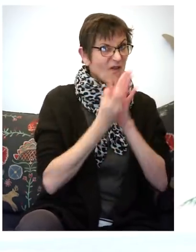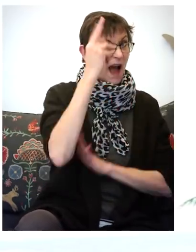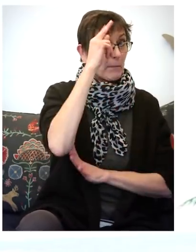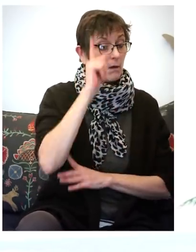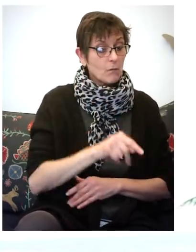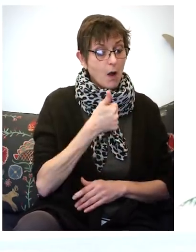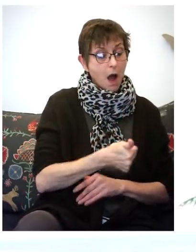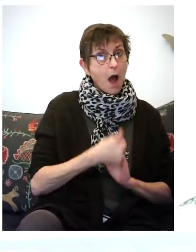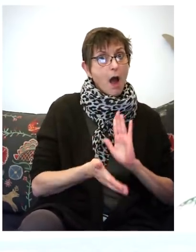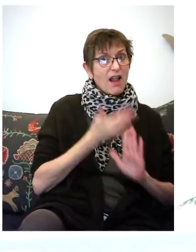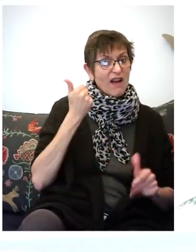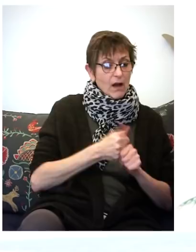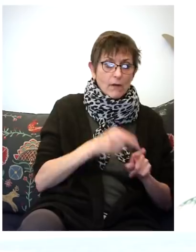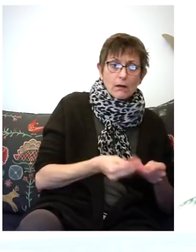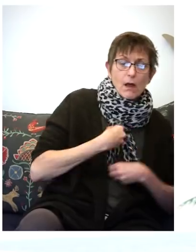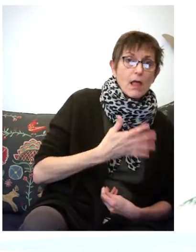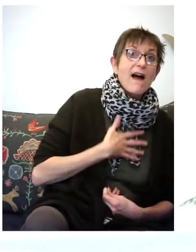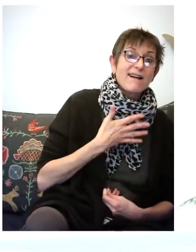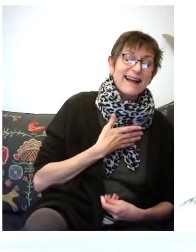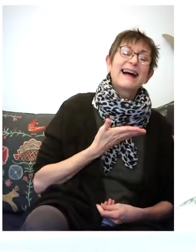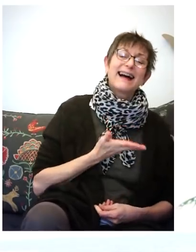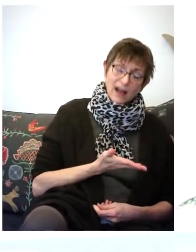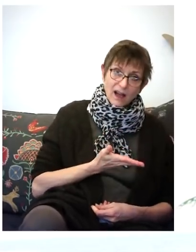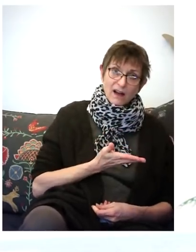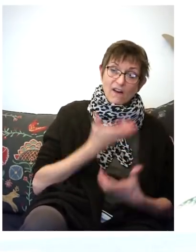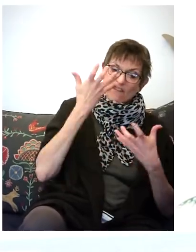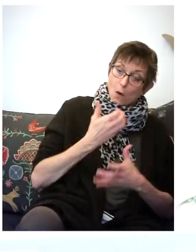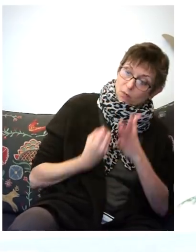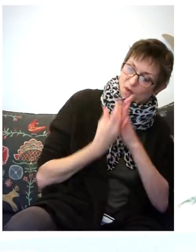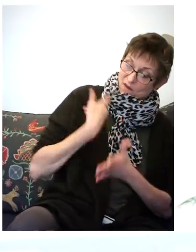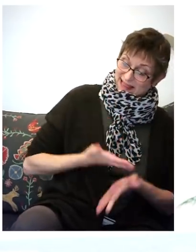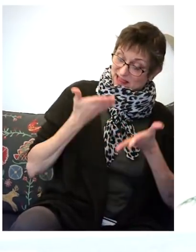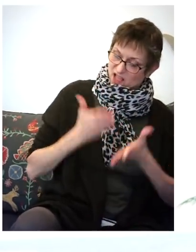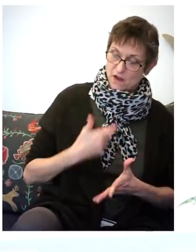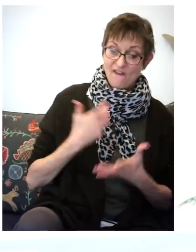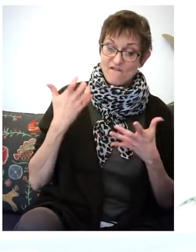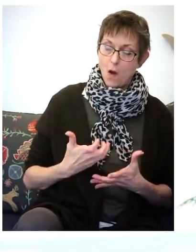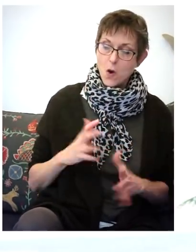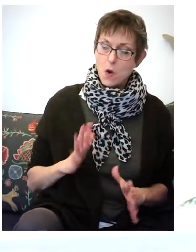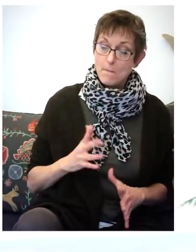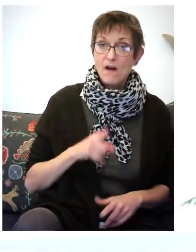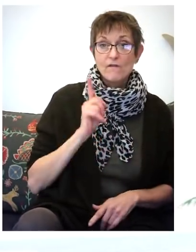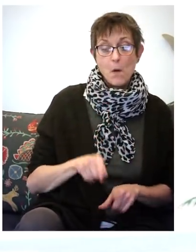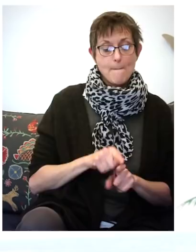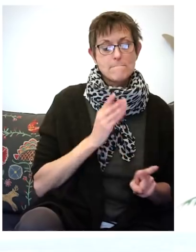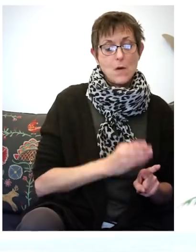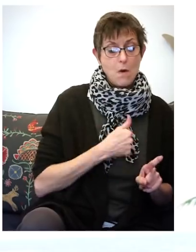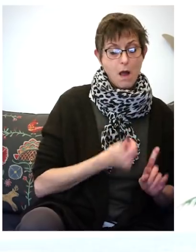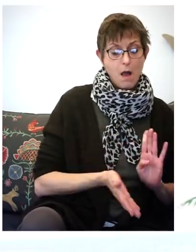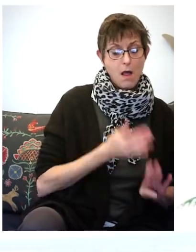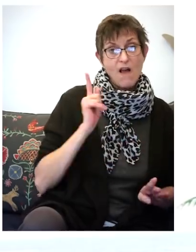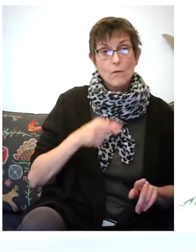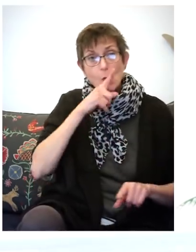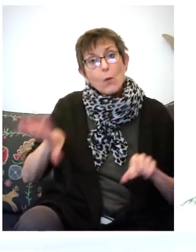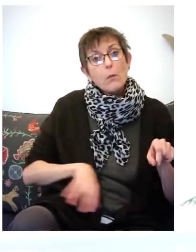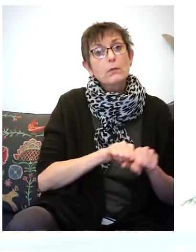on tente de supprimer un bénéfice sur un autre besoin. Il est là le problème. Pour être sûr de tenir sa nouvelle bonne résolution, il va falloir compenser le besoin qu'on est en train